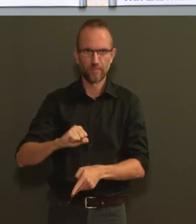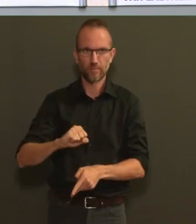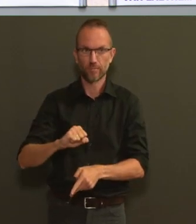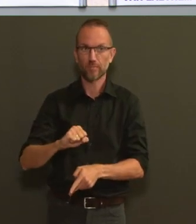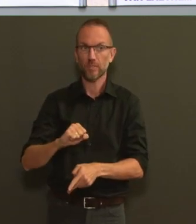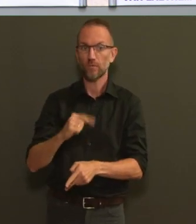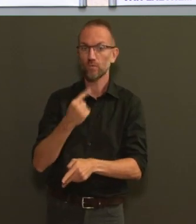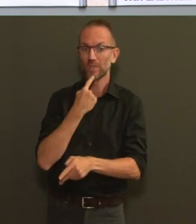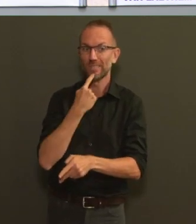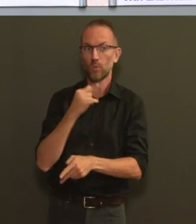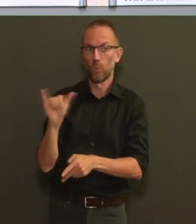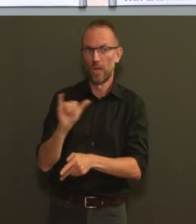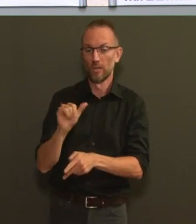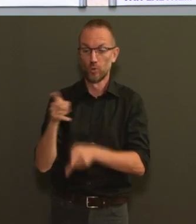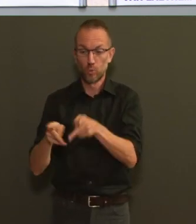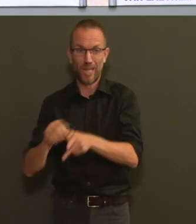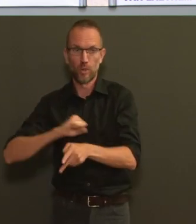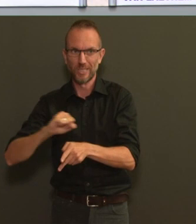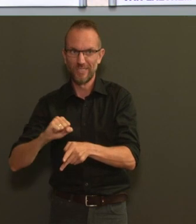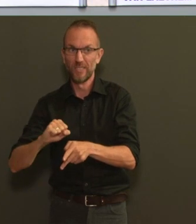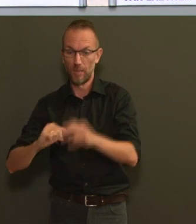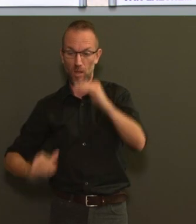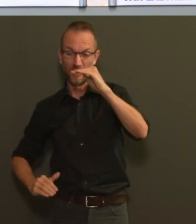maximale théorique des lits de soins intensifs.